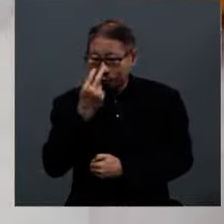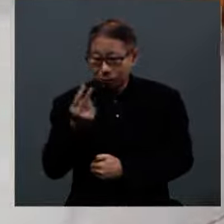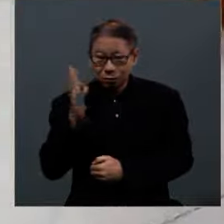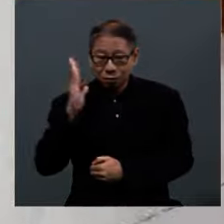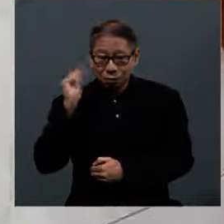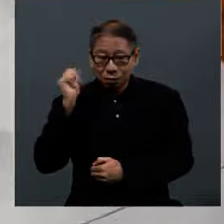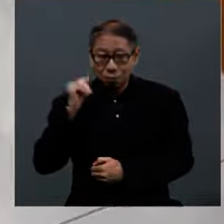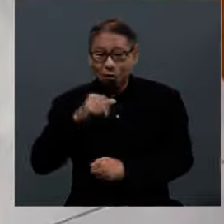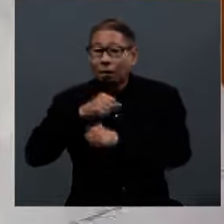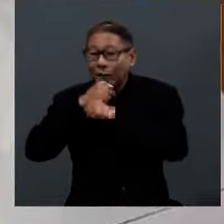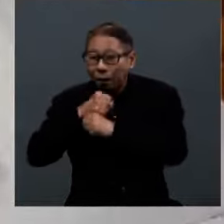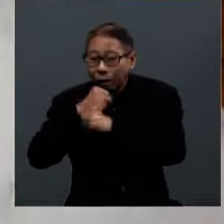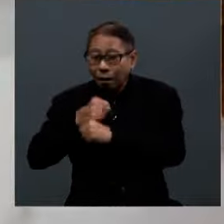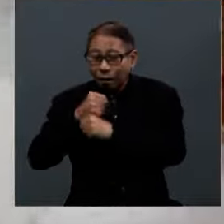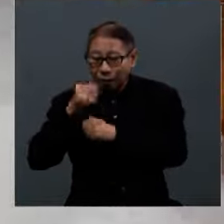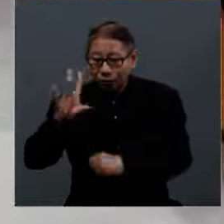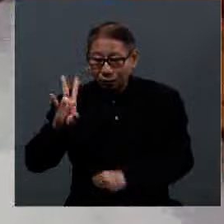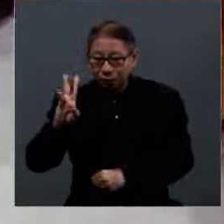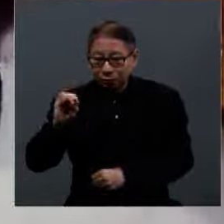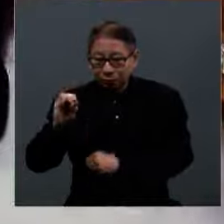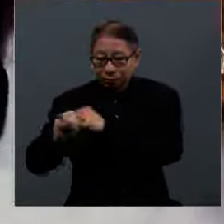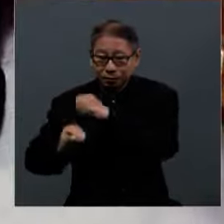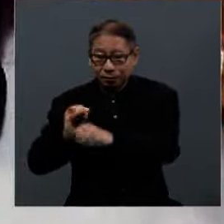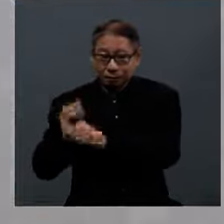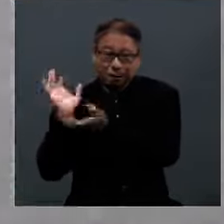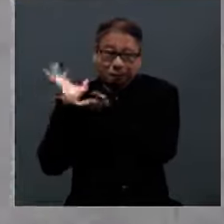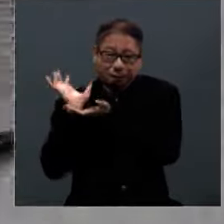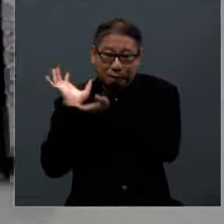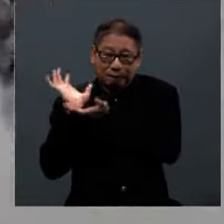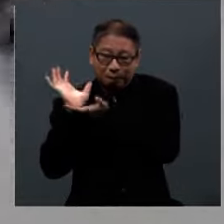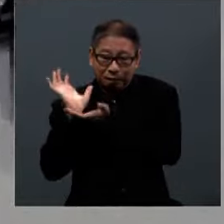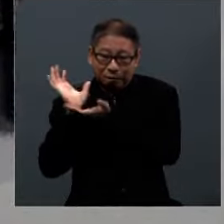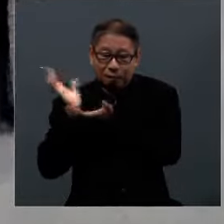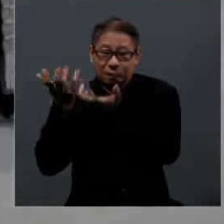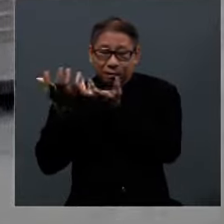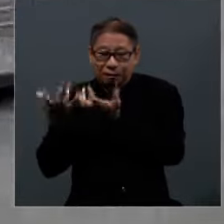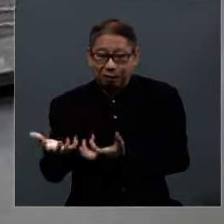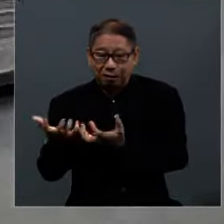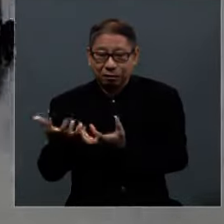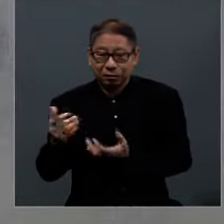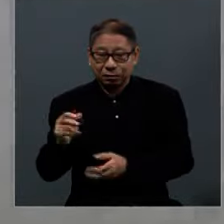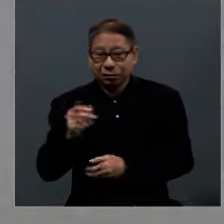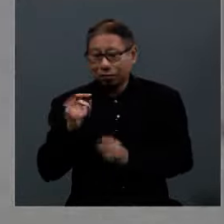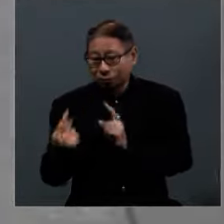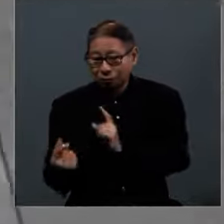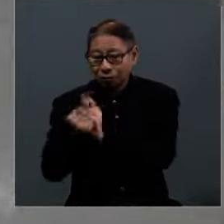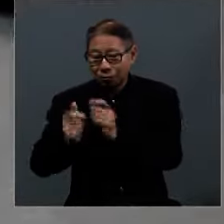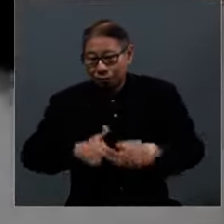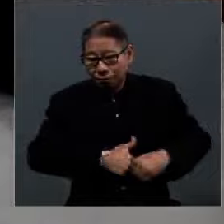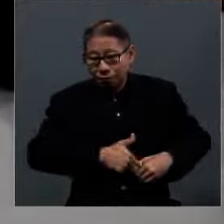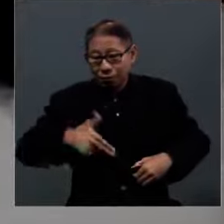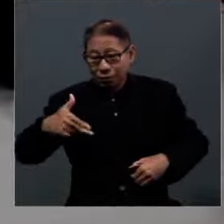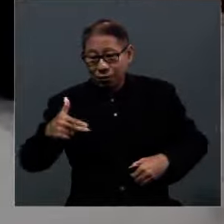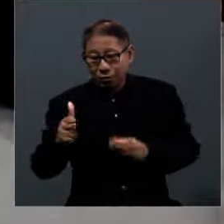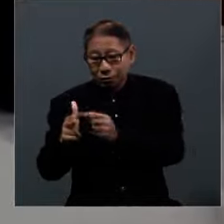ต้องหาเนี่ยอายุเยอะแล้ว 70ปีนะฮะแบกไม่ไหวจึงใช้วิธีถูกต้องฮเลยวิธีอันนี้เป็นตอนที่พบปืนนะฮะปืนเนี่ย